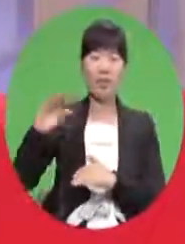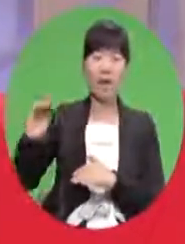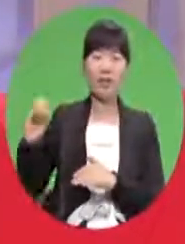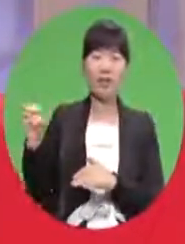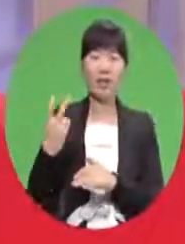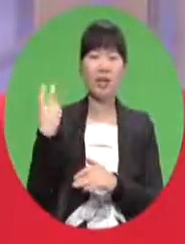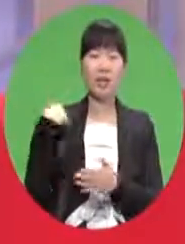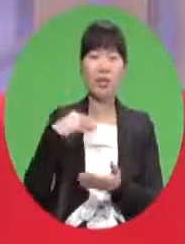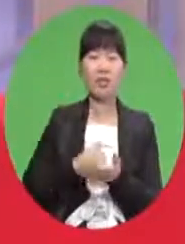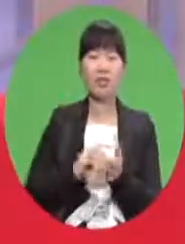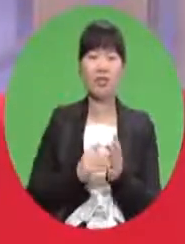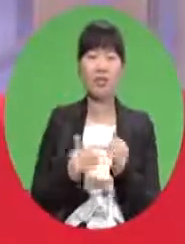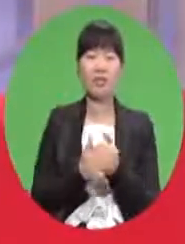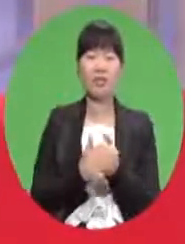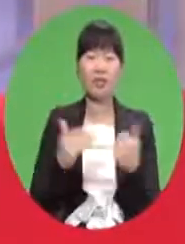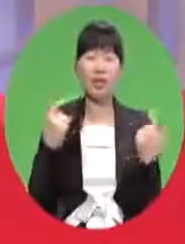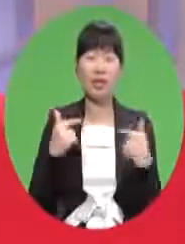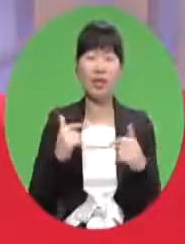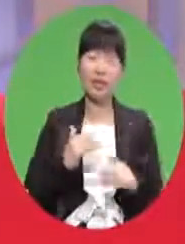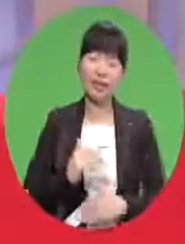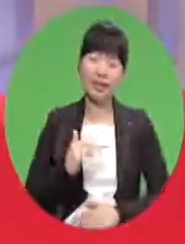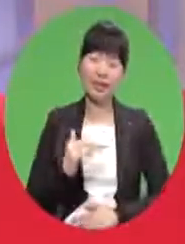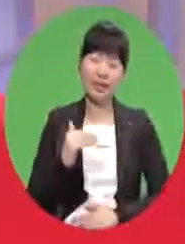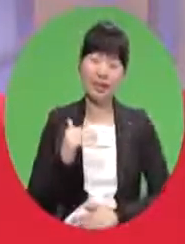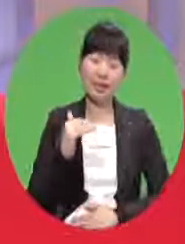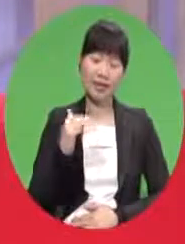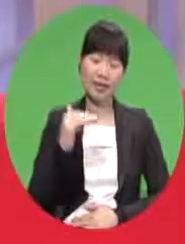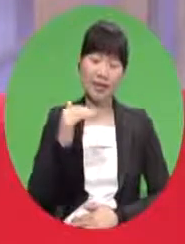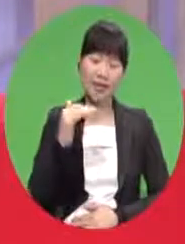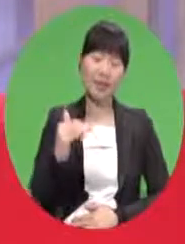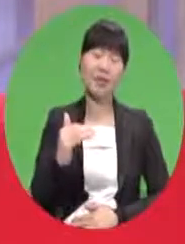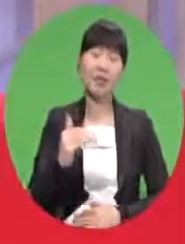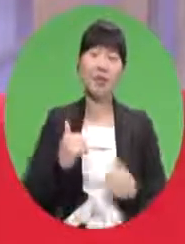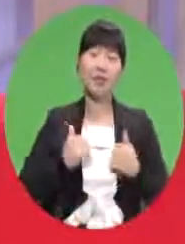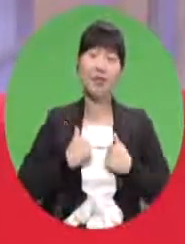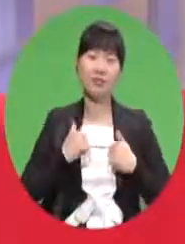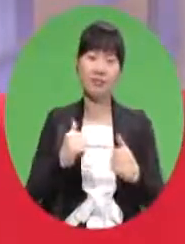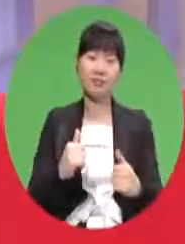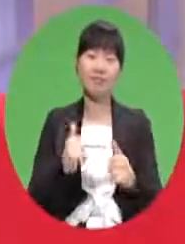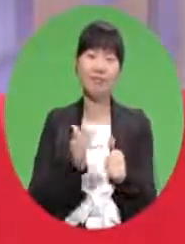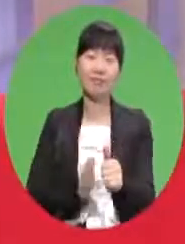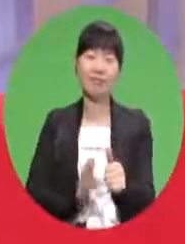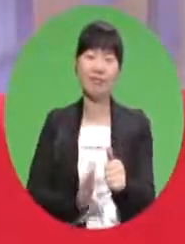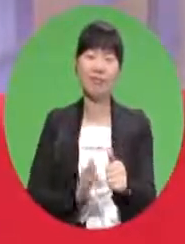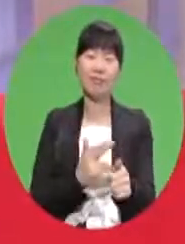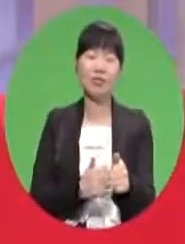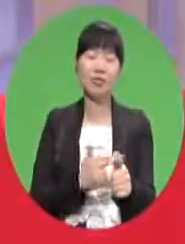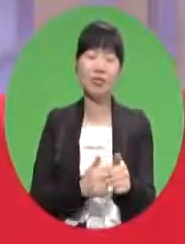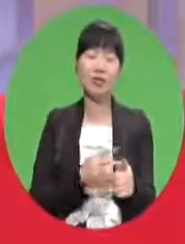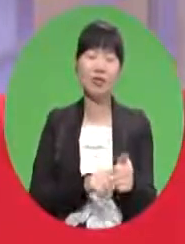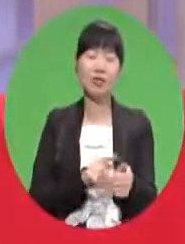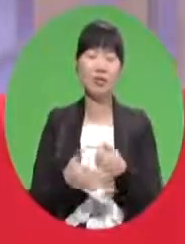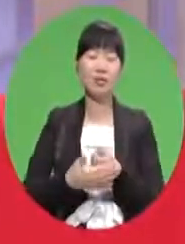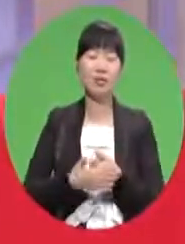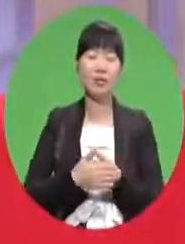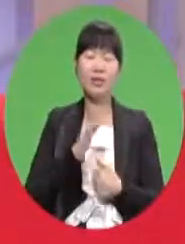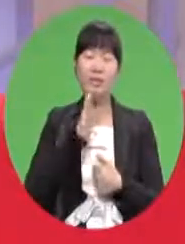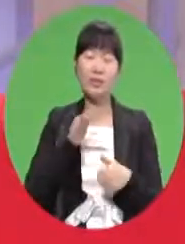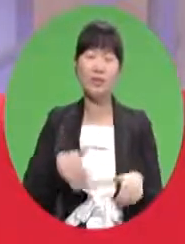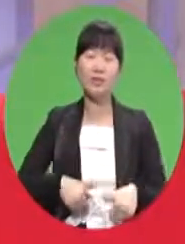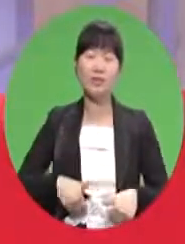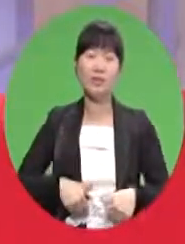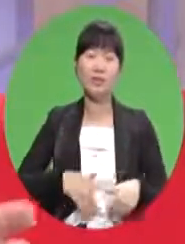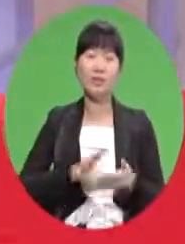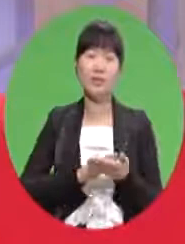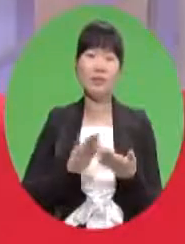다시 도루묵이 되니까 항상 단계별로 상의하셔서 하셔야 되고 그리고 또 교사의 도움이 정말 많이 필요하세요.